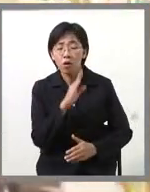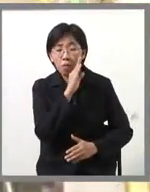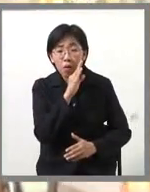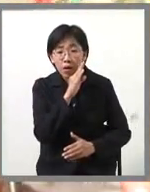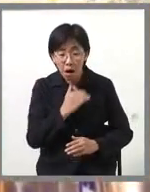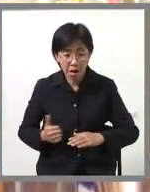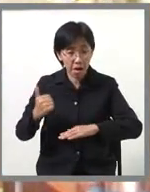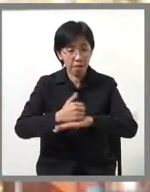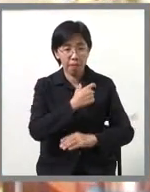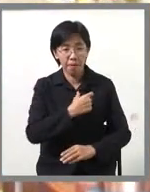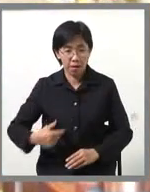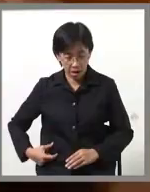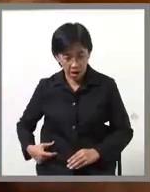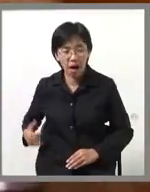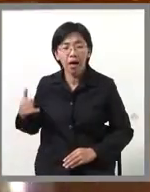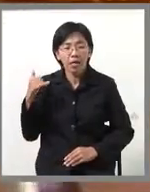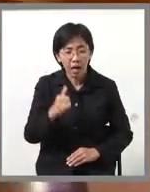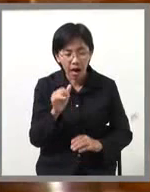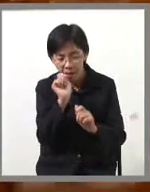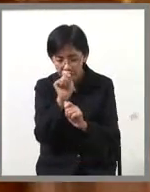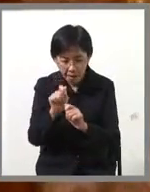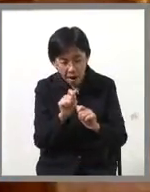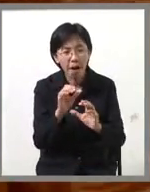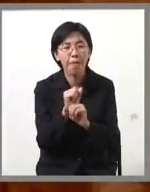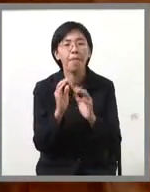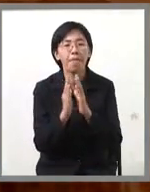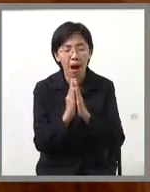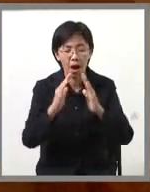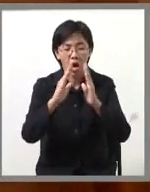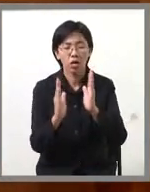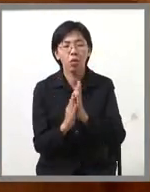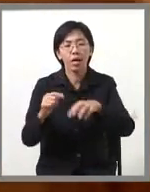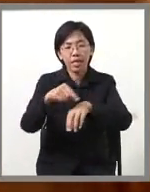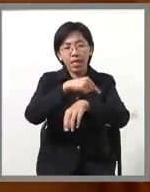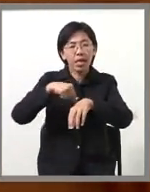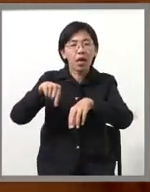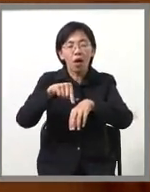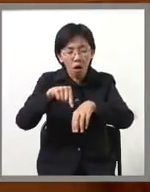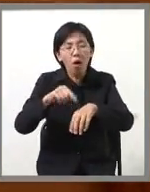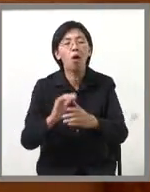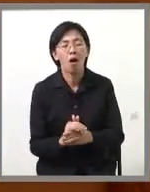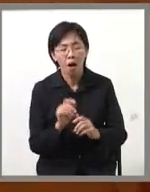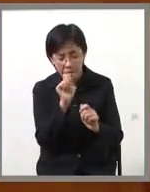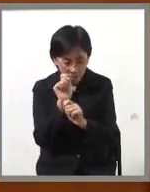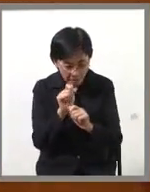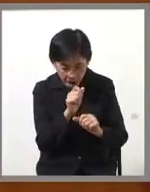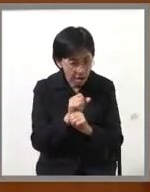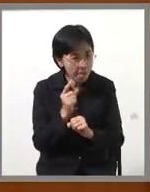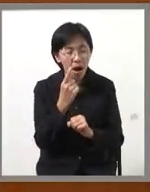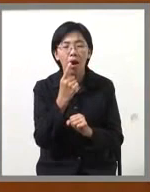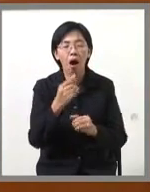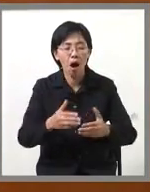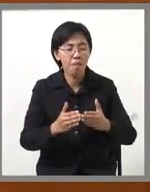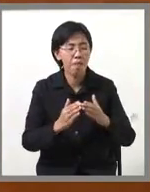าบูรณะองค์พระแล้วก็บูรณะวิหารให้